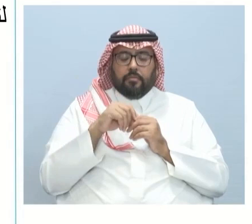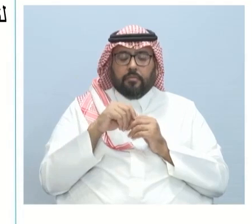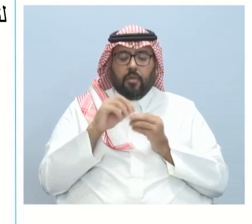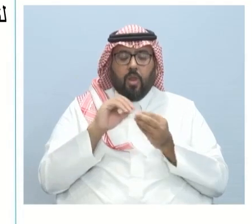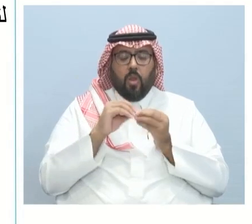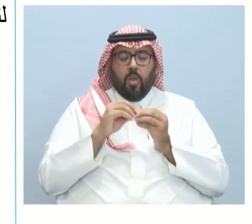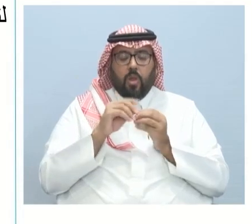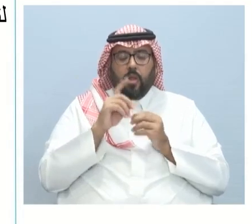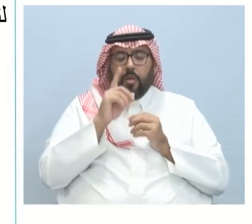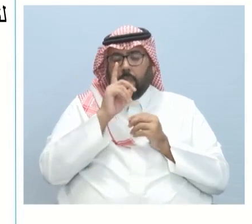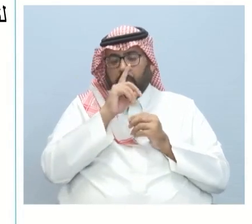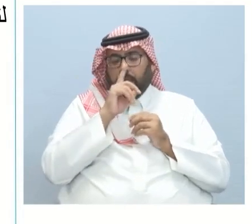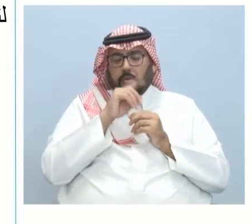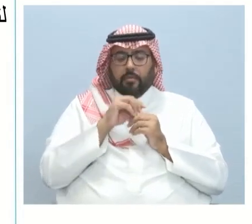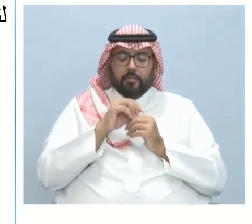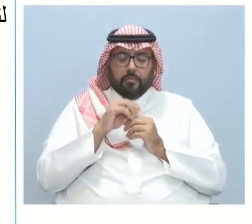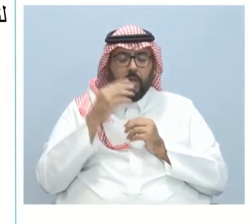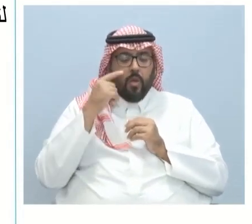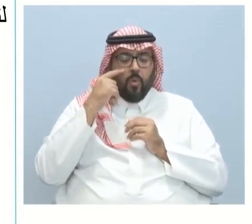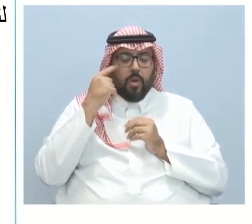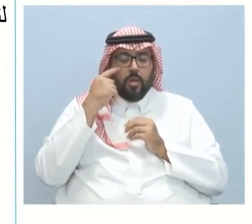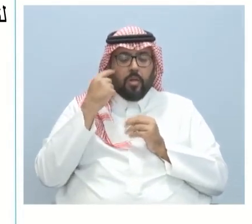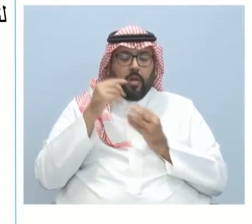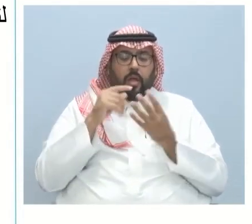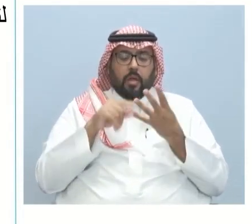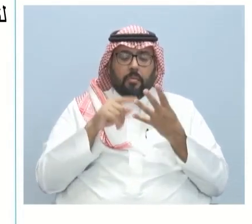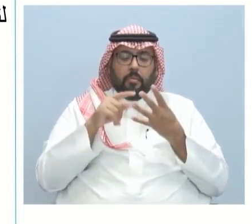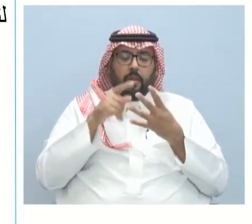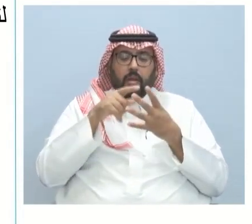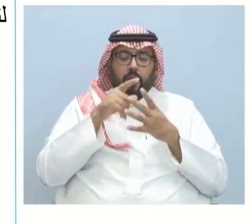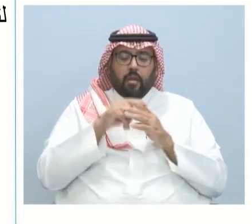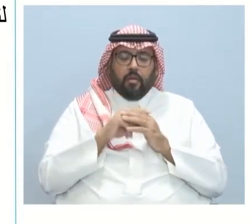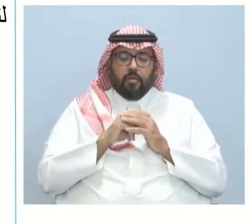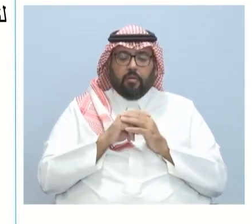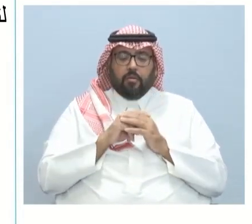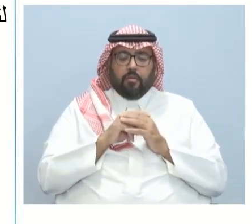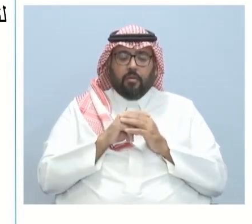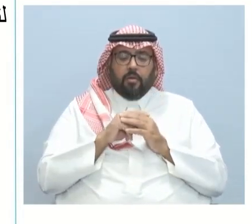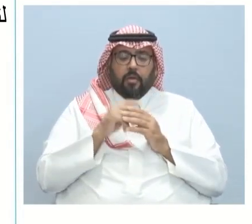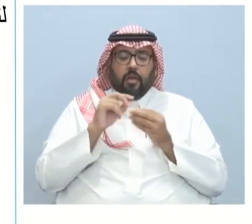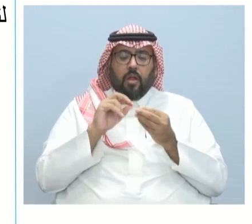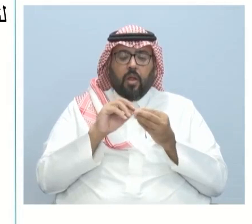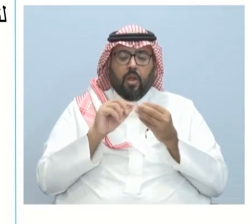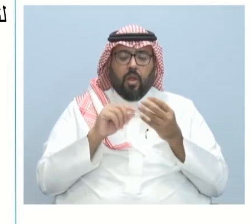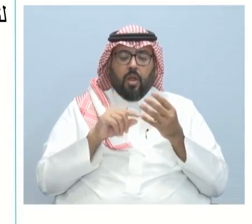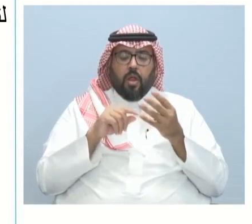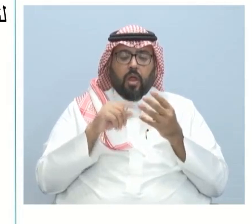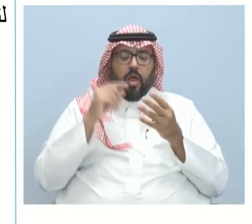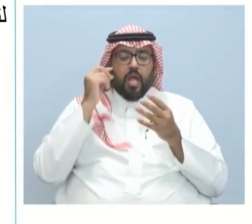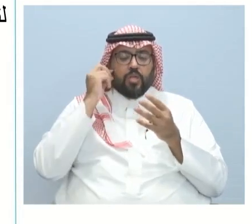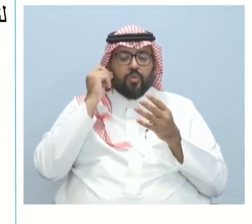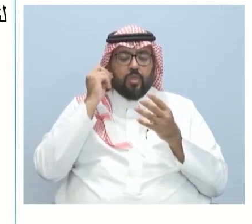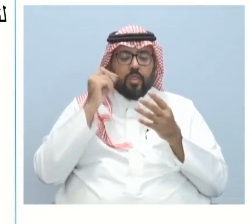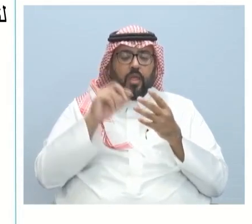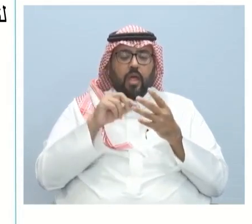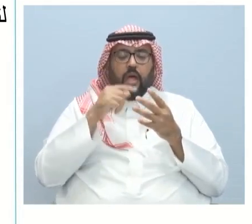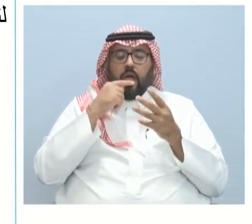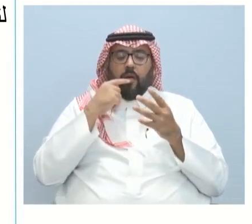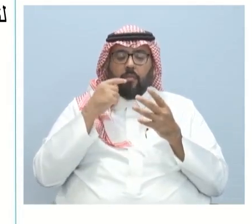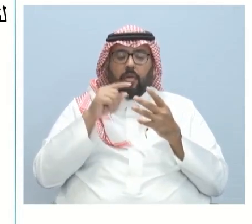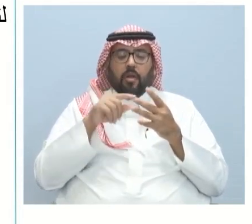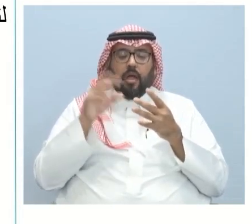البنفسجي يوجد لدينا اربعه الوان لضبط القلم اسود احمر